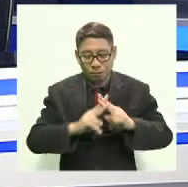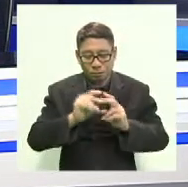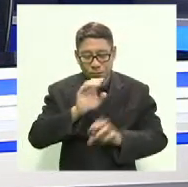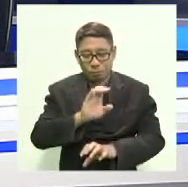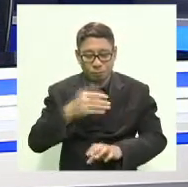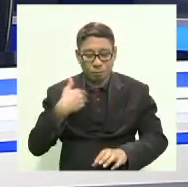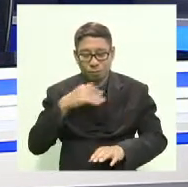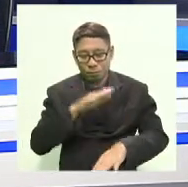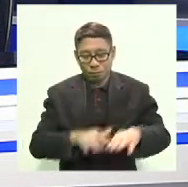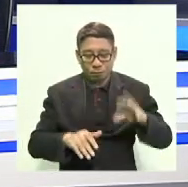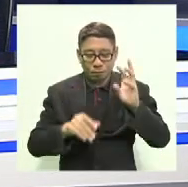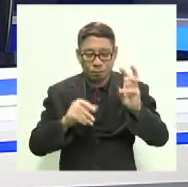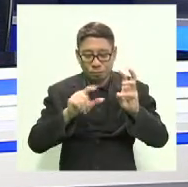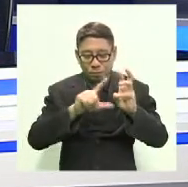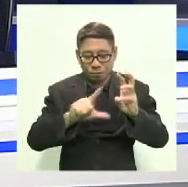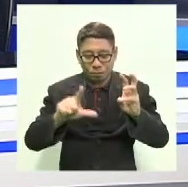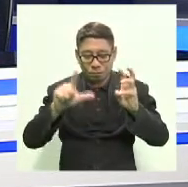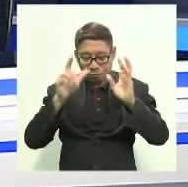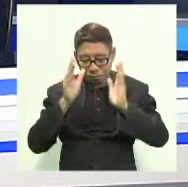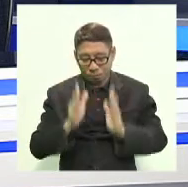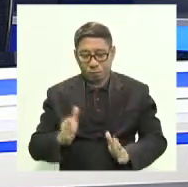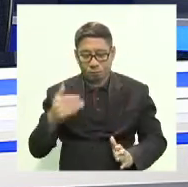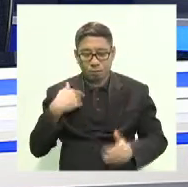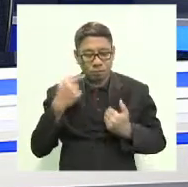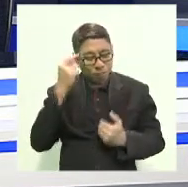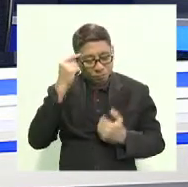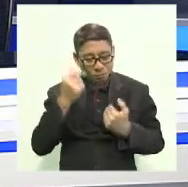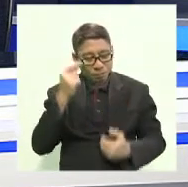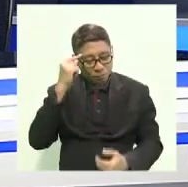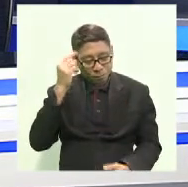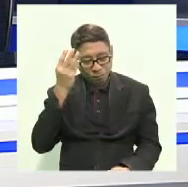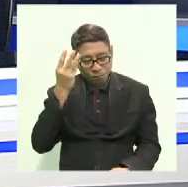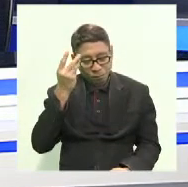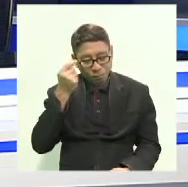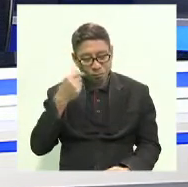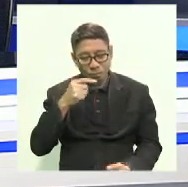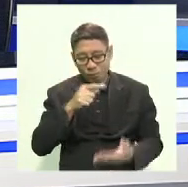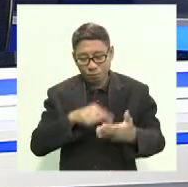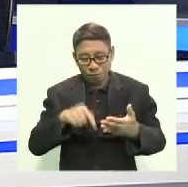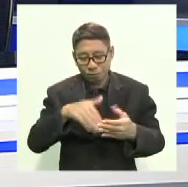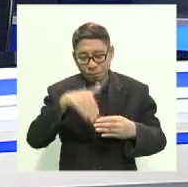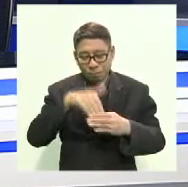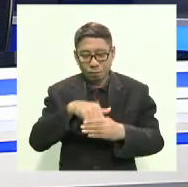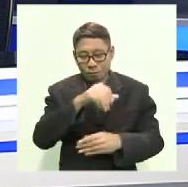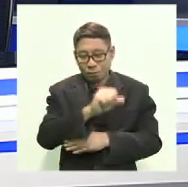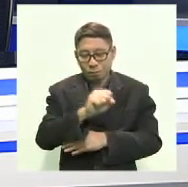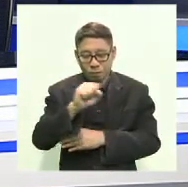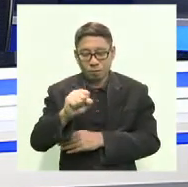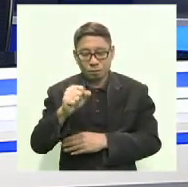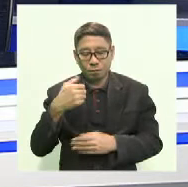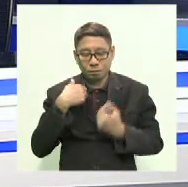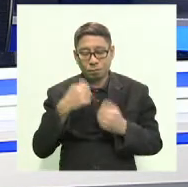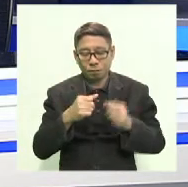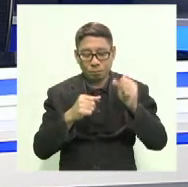อกว่ามีประมาณ6ล้าน4แสนคนซึ่งถ้าไปคิดคำนวณสูตรของการเลือกตั้งต่อส.ส.1คนเนี่ยก็จะประม